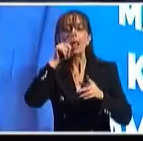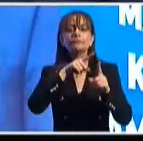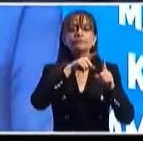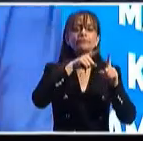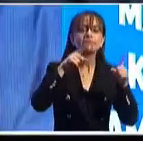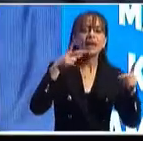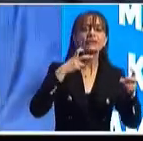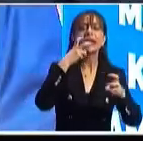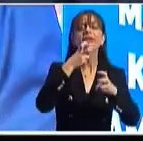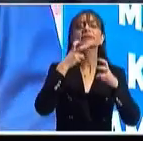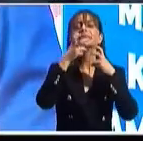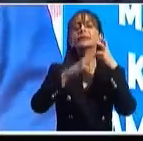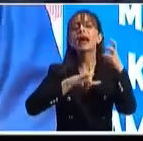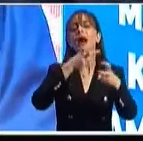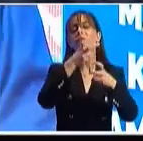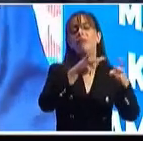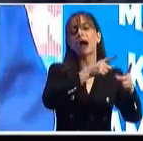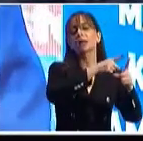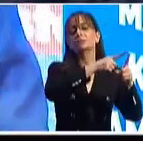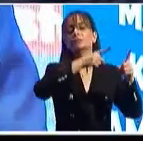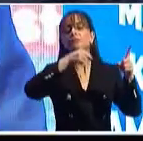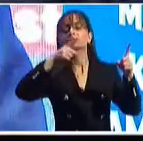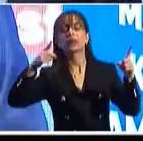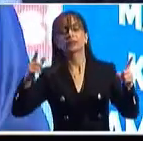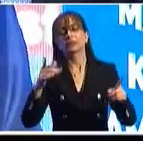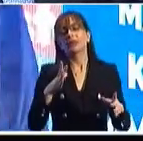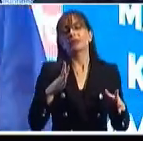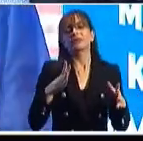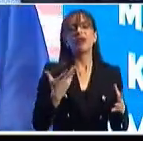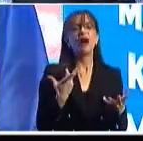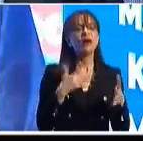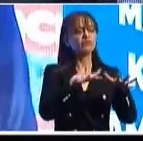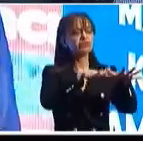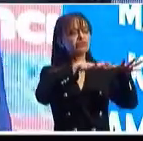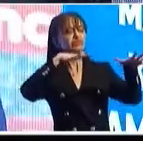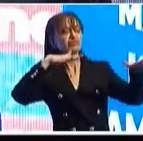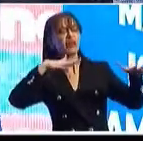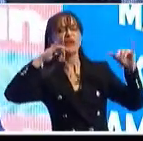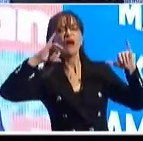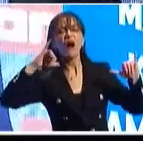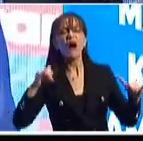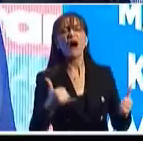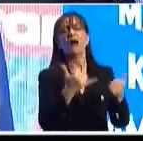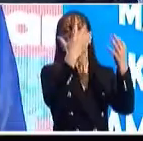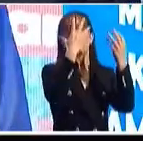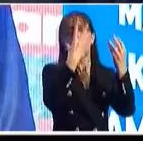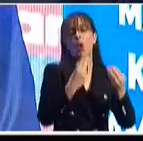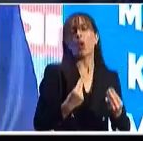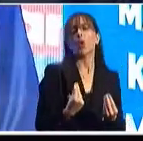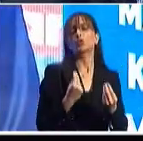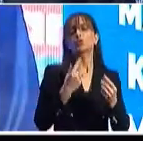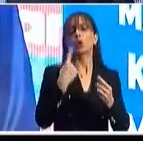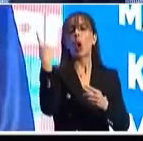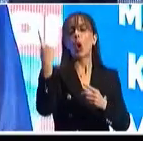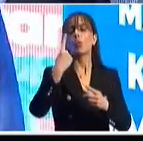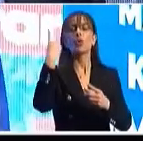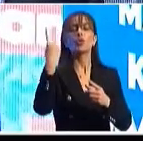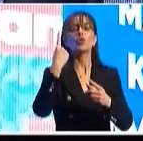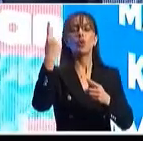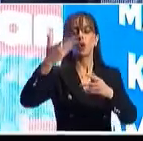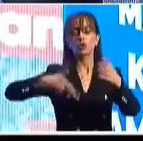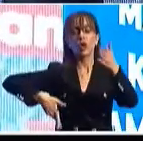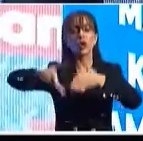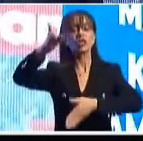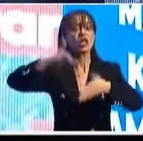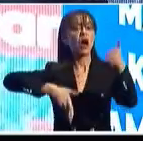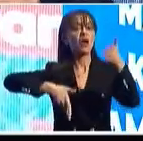yakasında ulaşım talebinin yüksek olduğu ve trafik yükünün de fazla olduğu minibüs caddemiz var. Minibüs caddemize